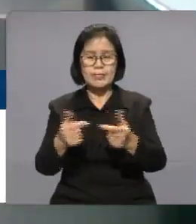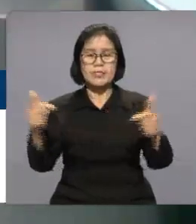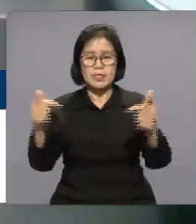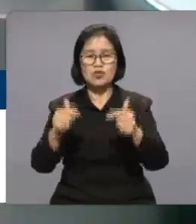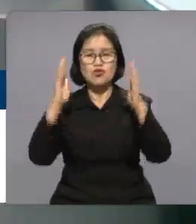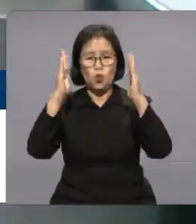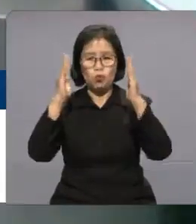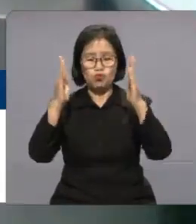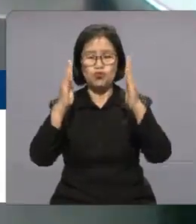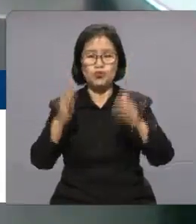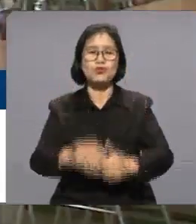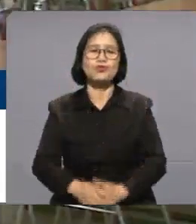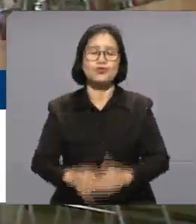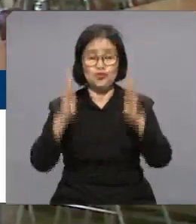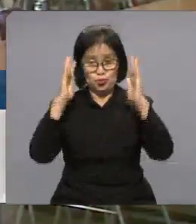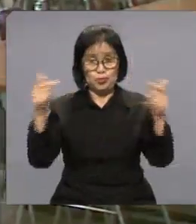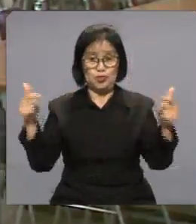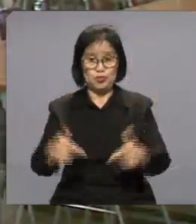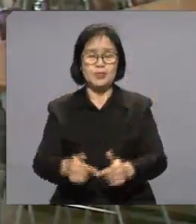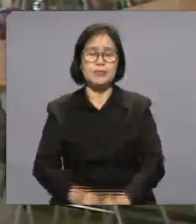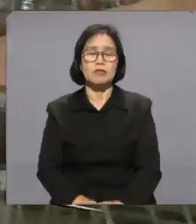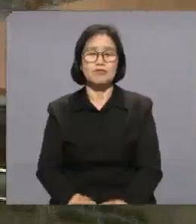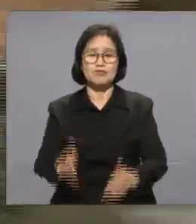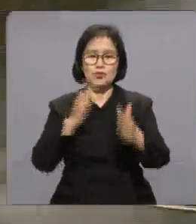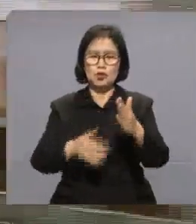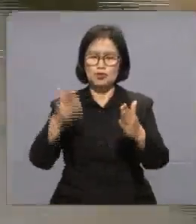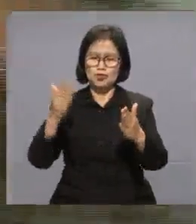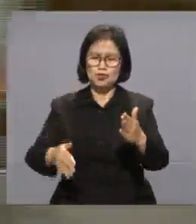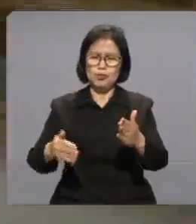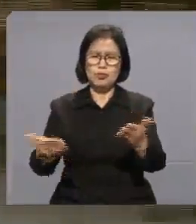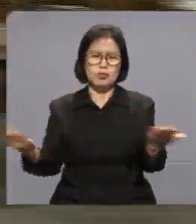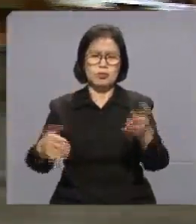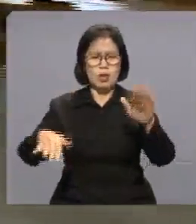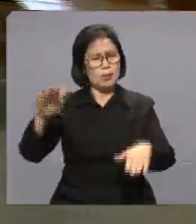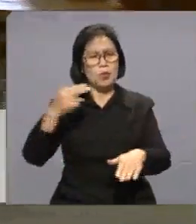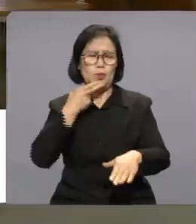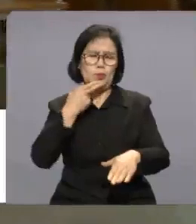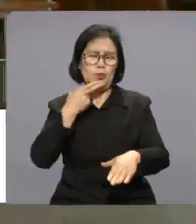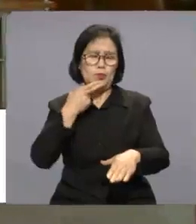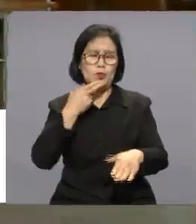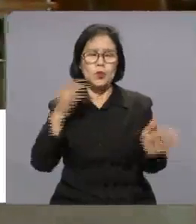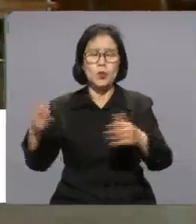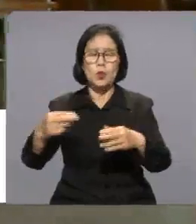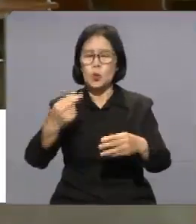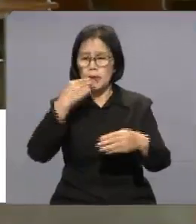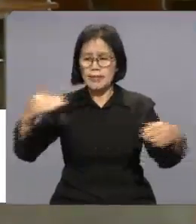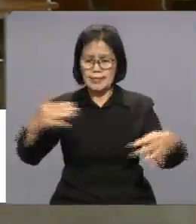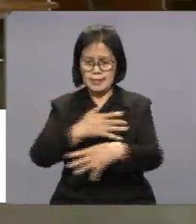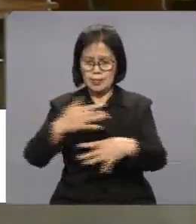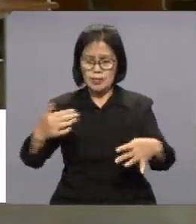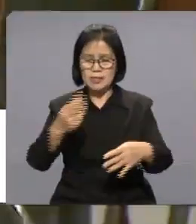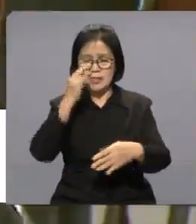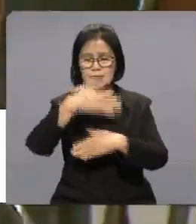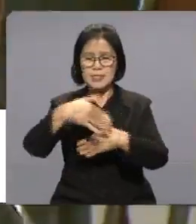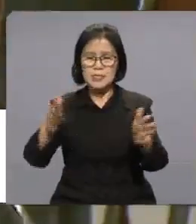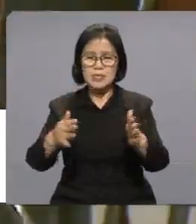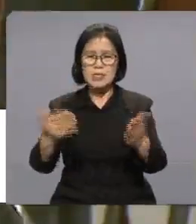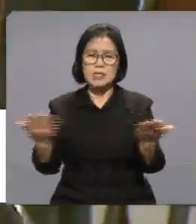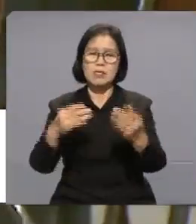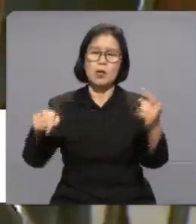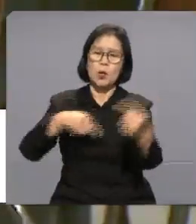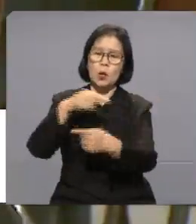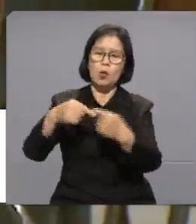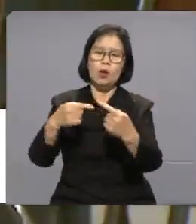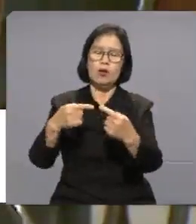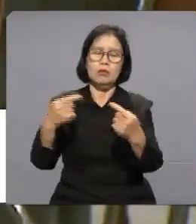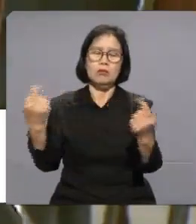뭐 단축 수업을 하거나. 정규직과 차별 없는 임금 체계, 환기시설 등 급식실 근무 환경을 개선해달라는